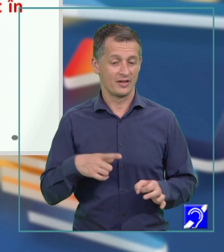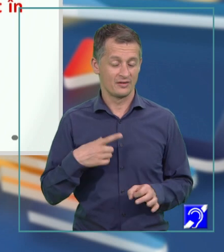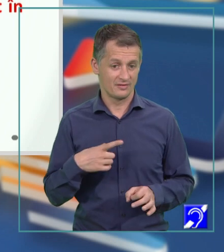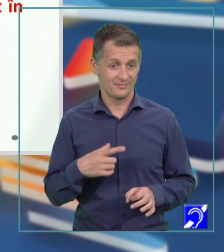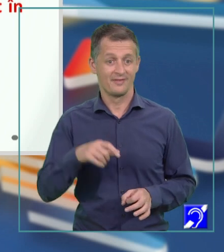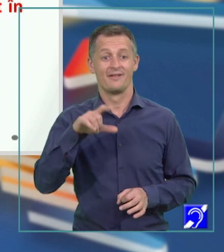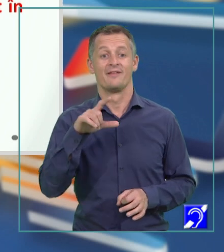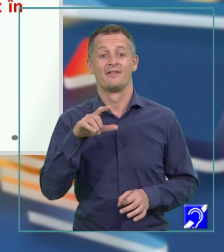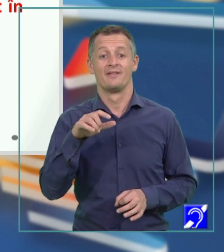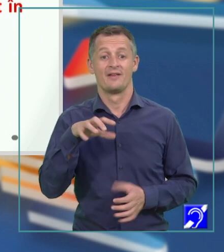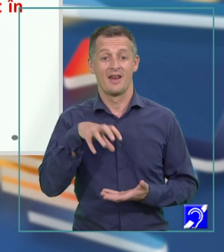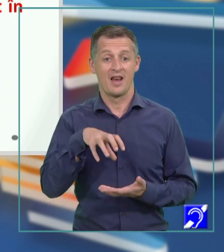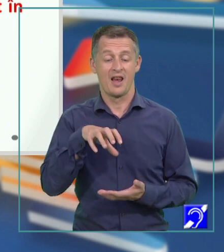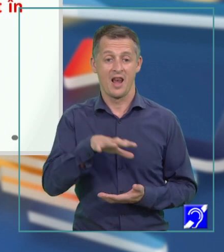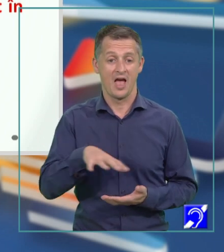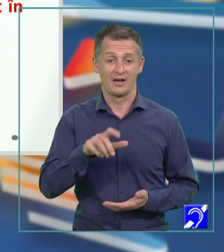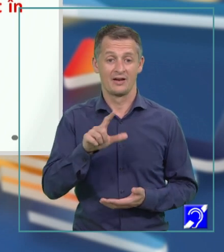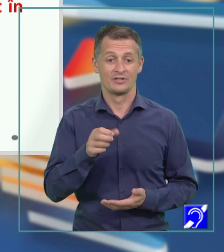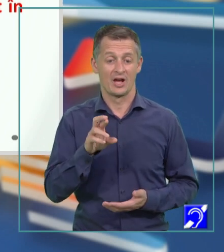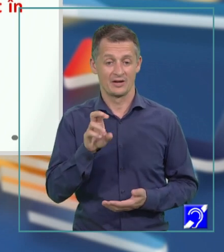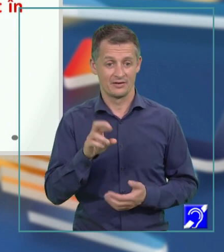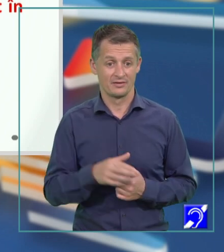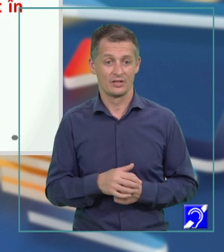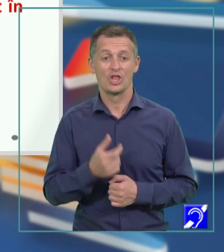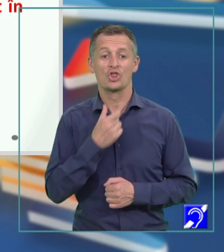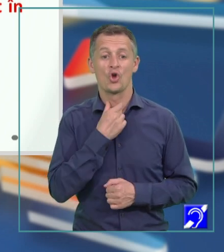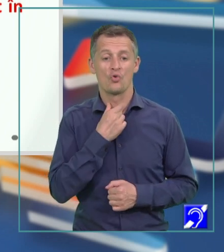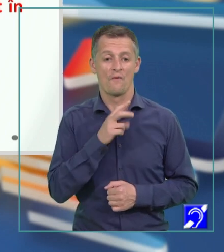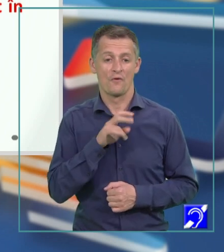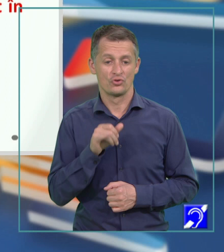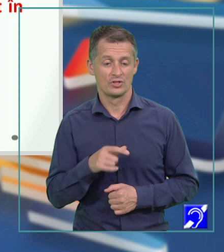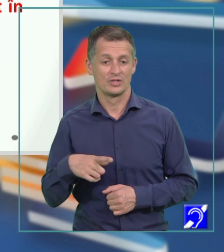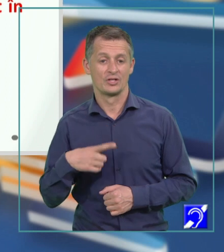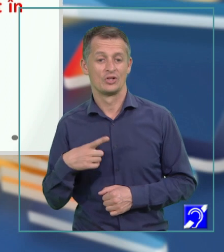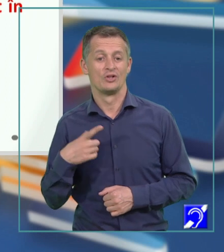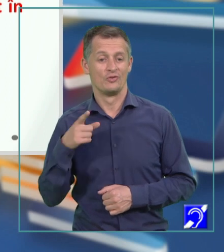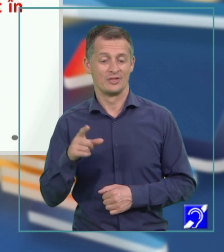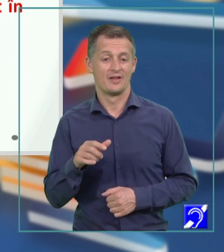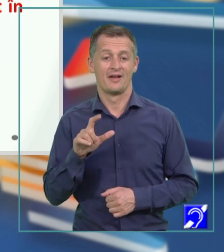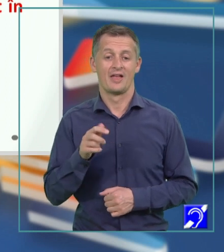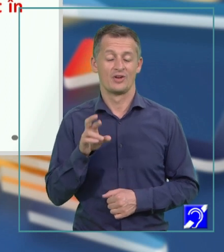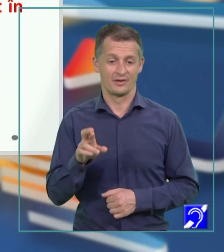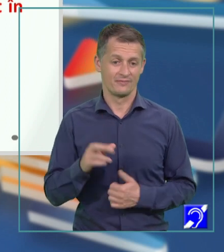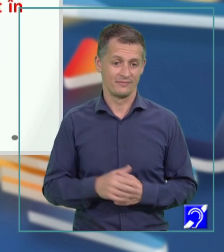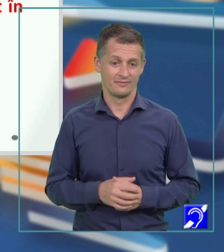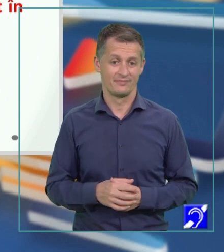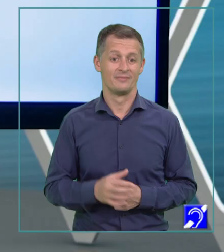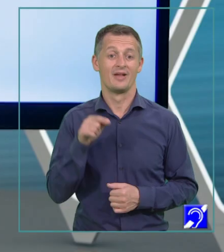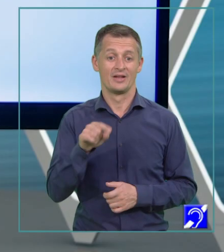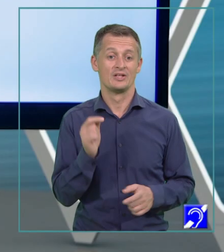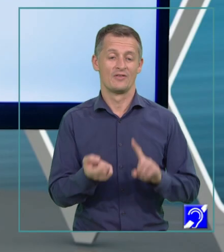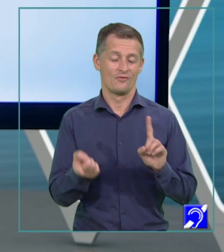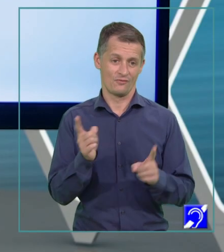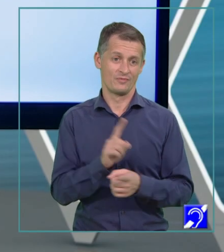lac glaciar. Tonul vocii lui era glaciar. E, aici s-ar folosi corect glacial.